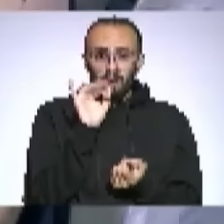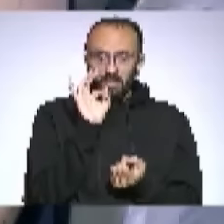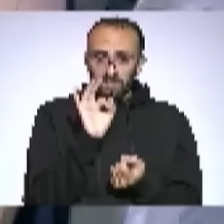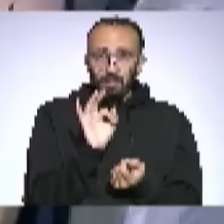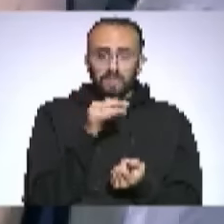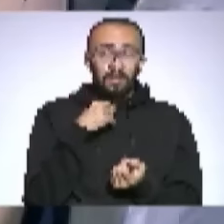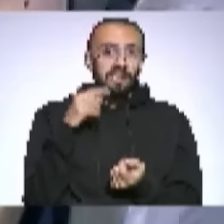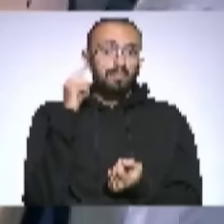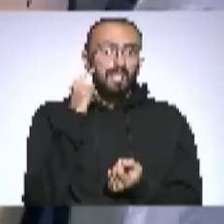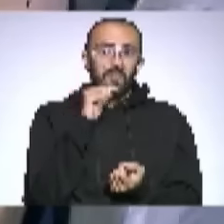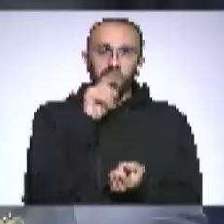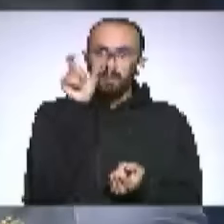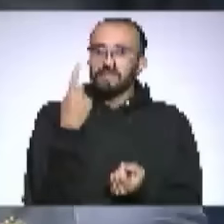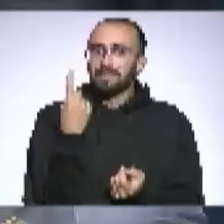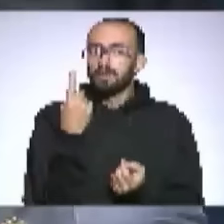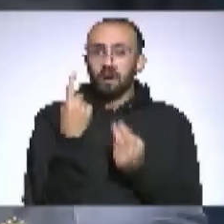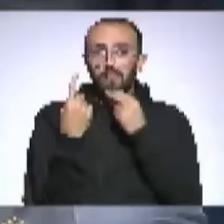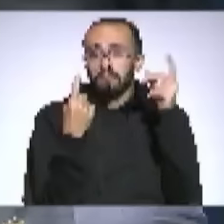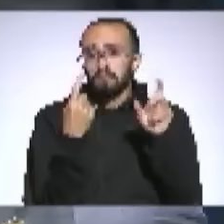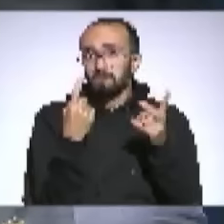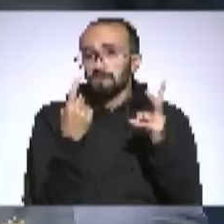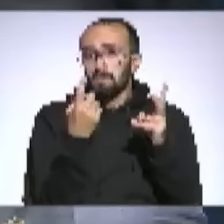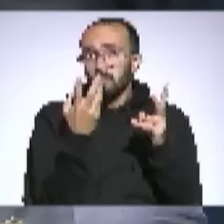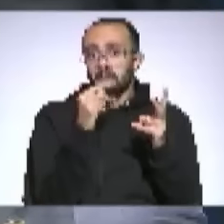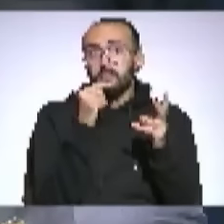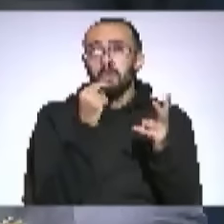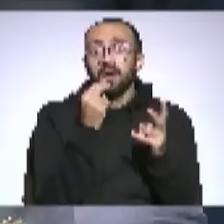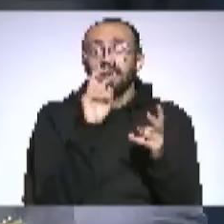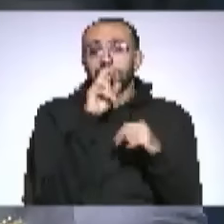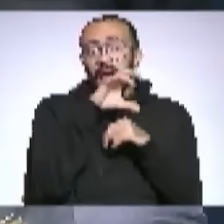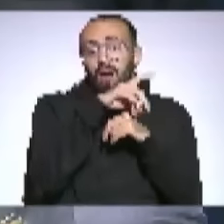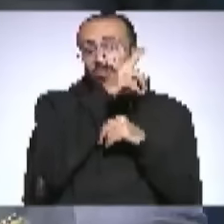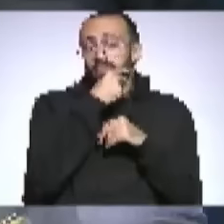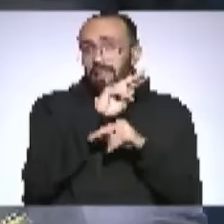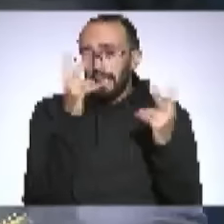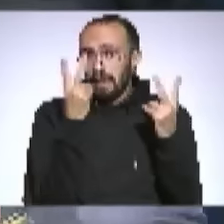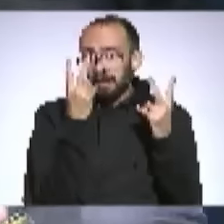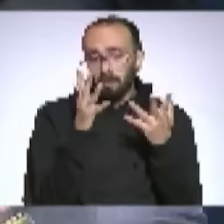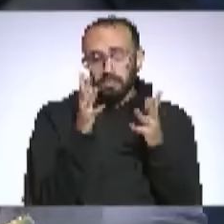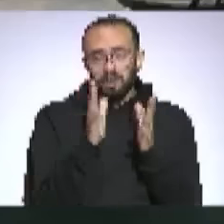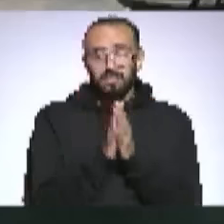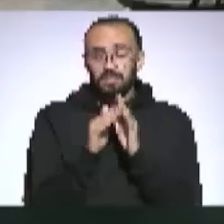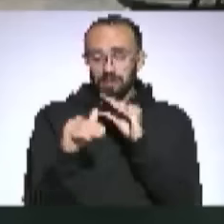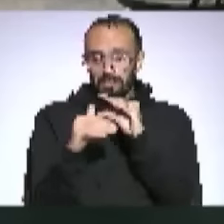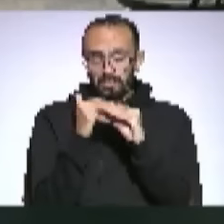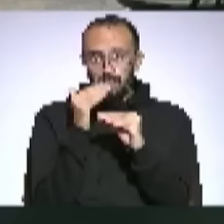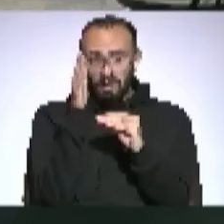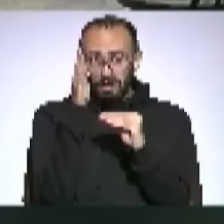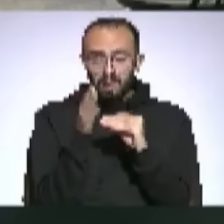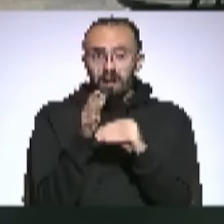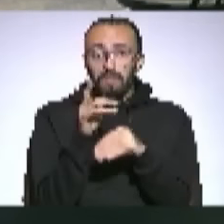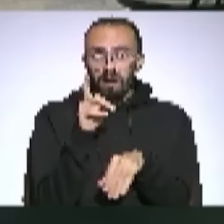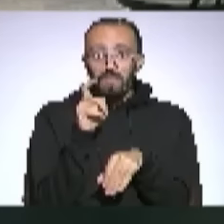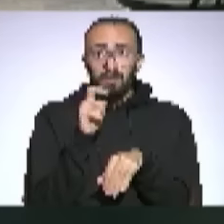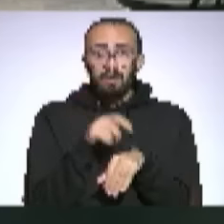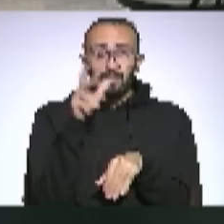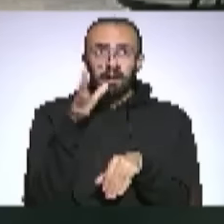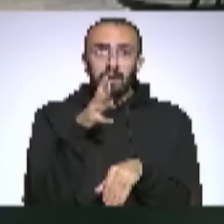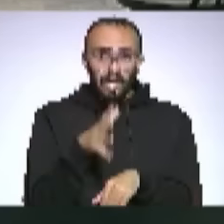بنسمع لطرف واحد ربما الكنيسه هناك سامعه للطرفين لا هو اللي ارسل الرساله دي في الواقع هو اب